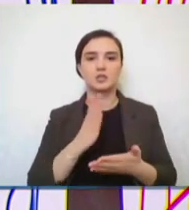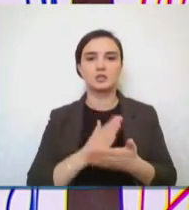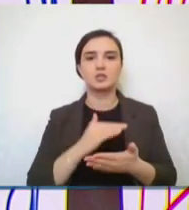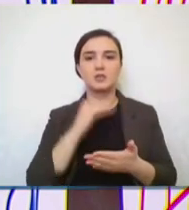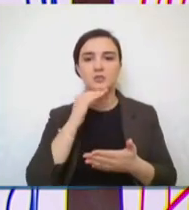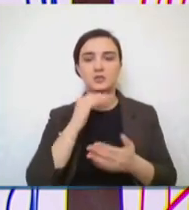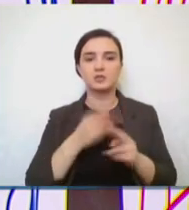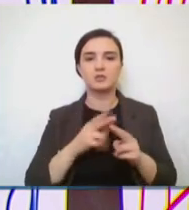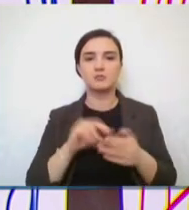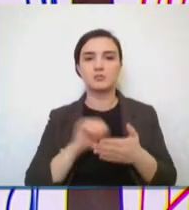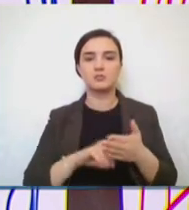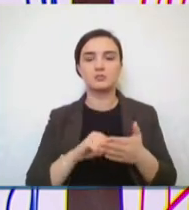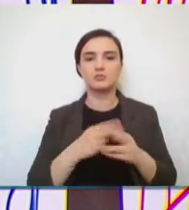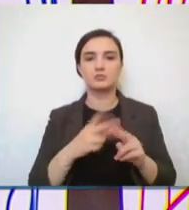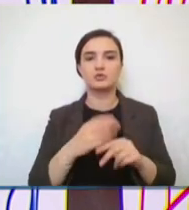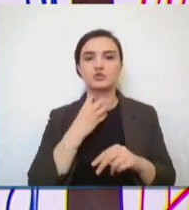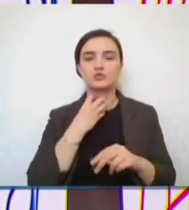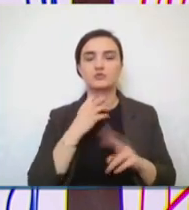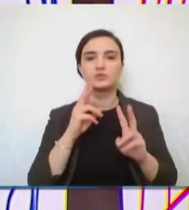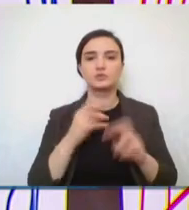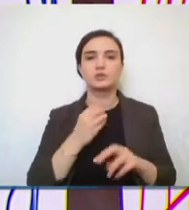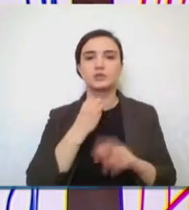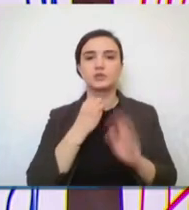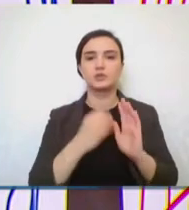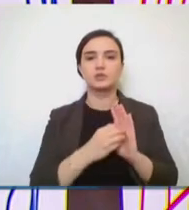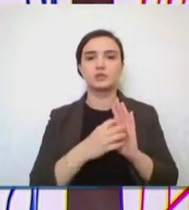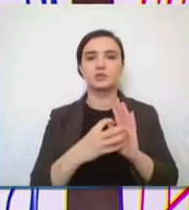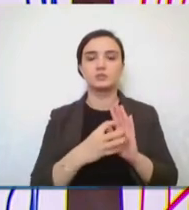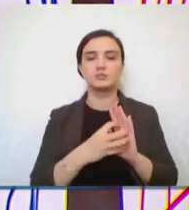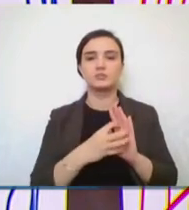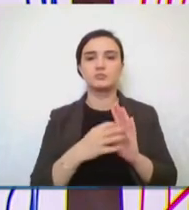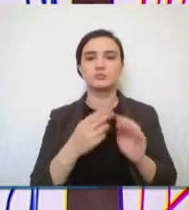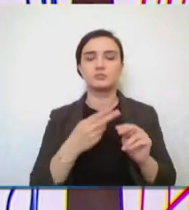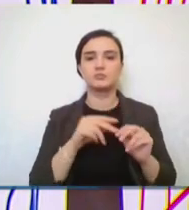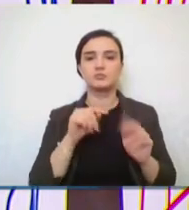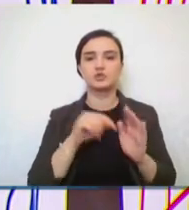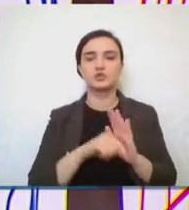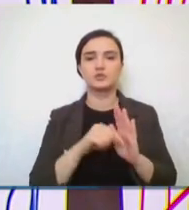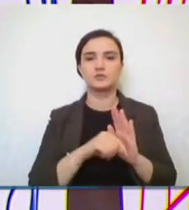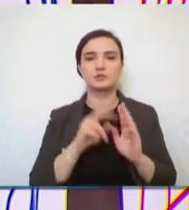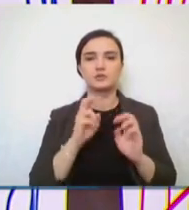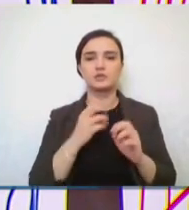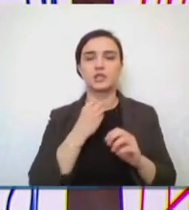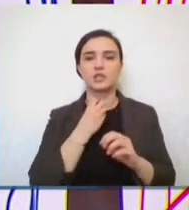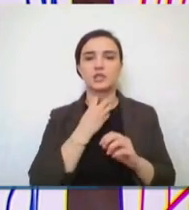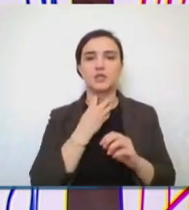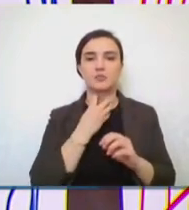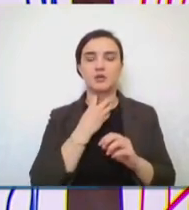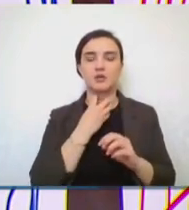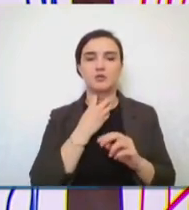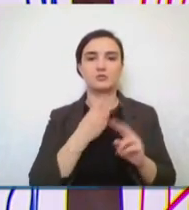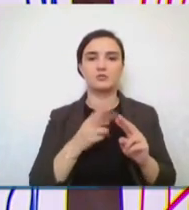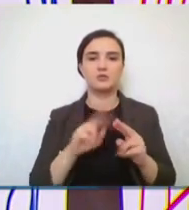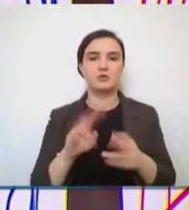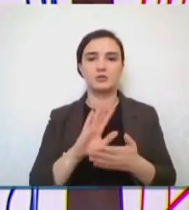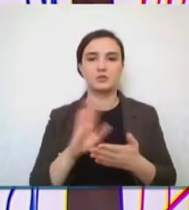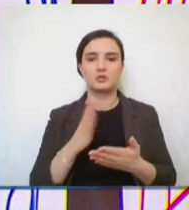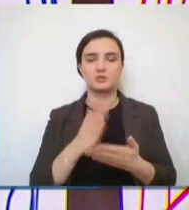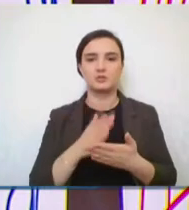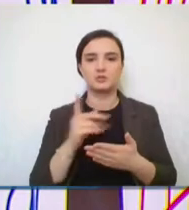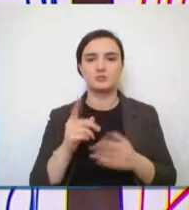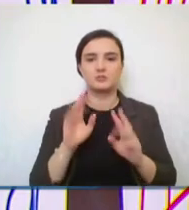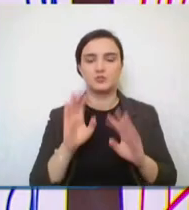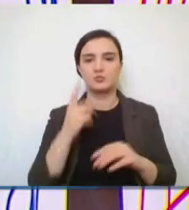ჩიყვი ნიშნავს, რომ გადიდებულია ფარისებრი ჯირკვალი და ფარისებრი ჯირკვლის გადიდება არ არის ცალსახა მინიშნება,